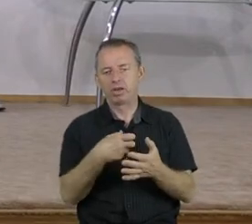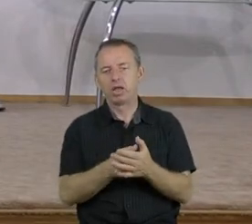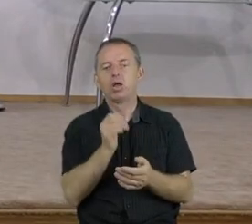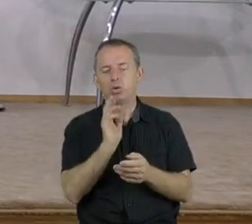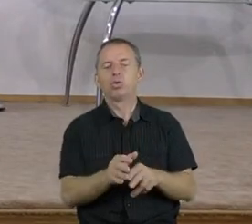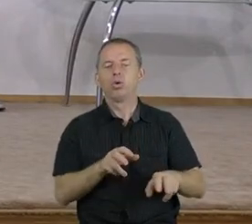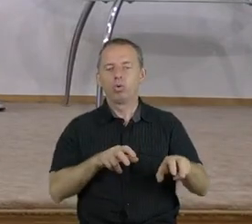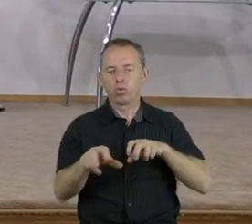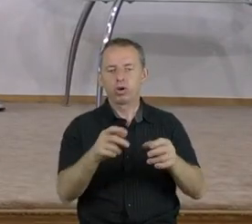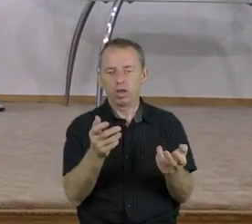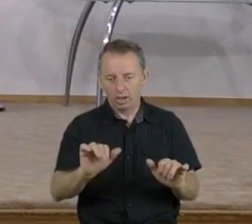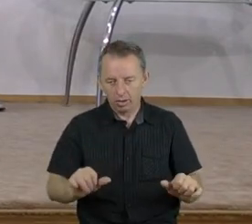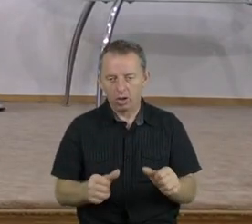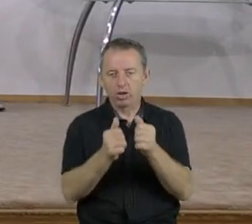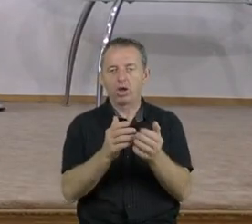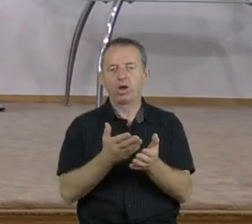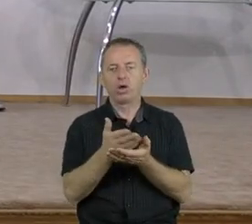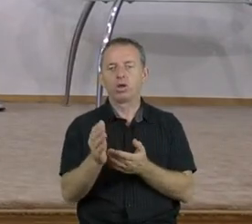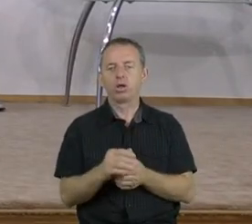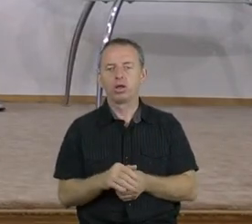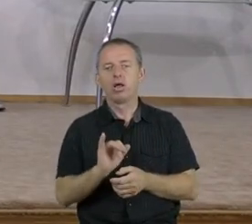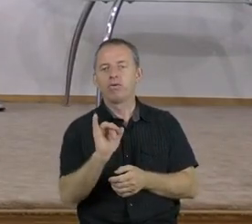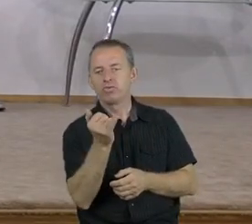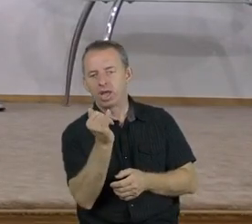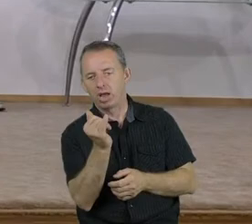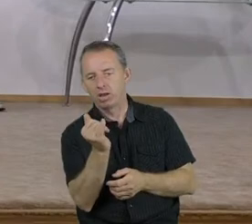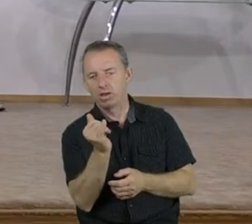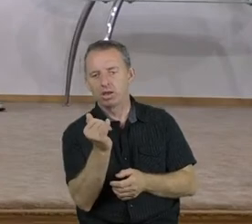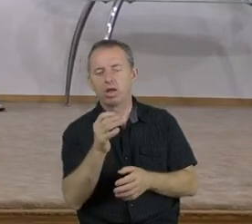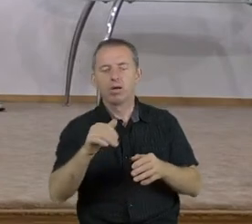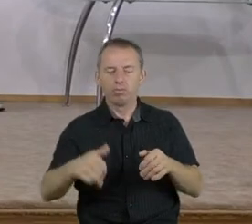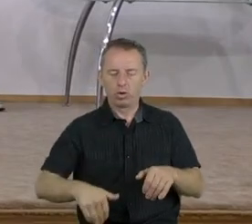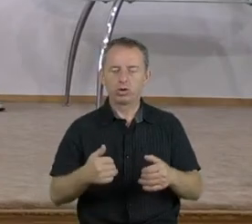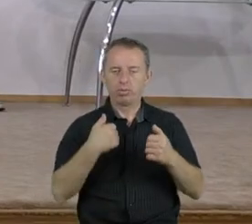uruchomiony, odnośnie tego, w jaki sposób można byłoby